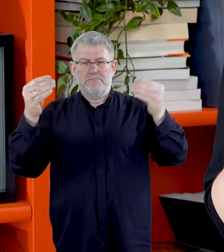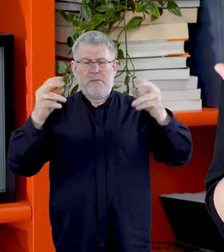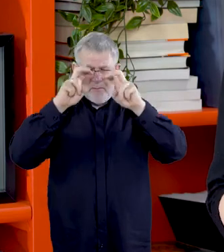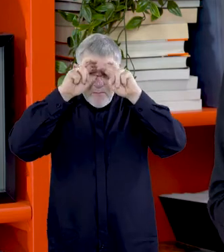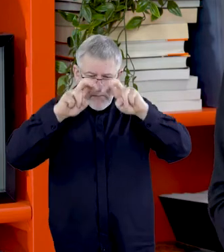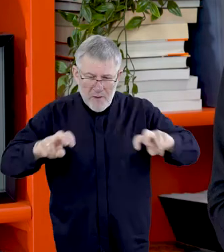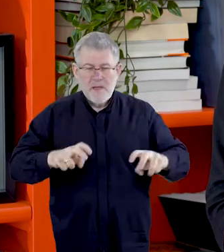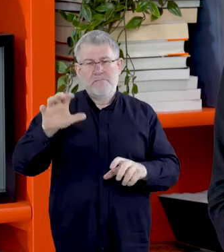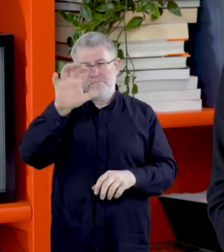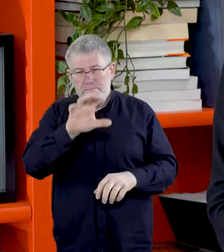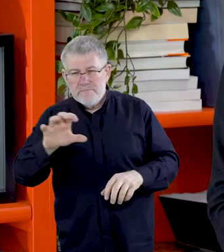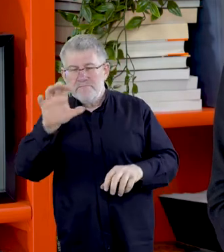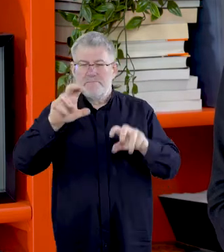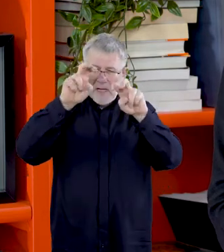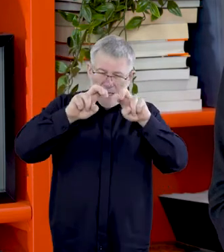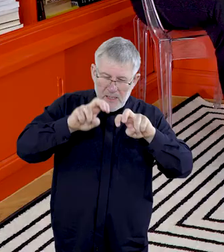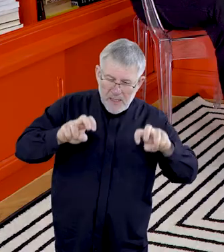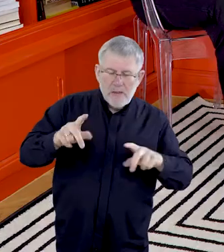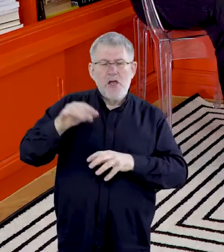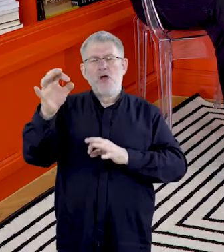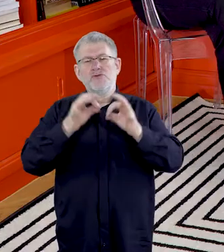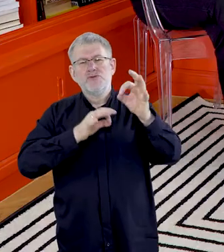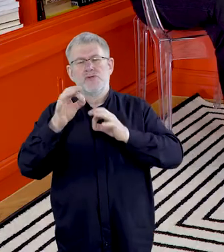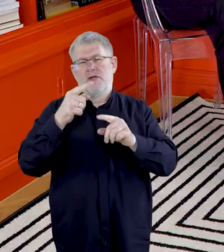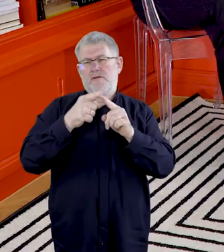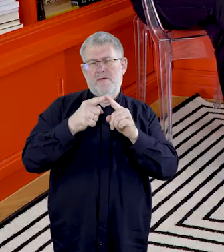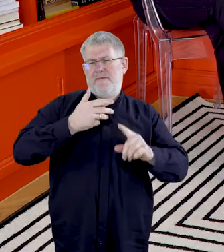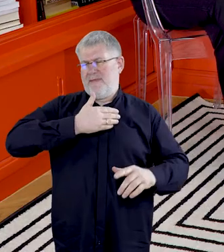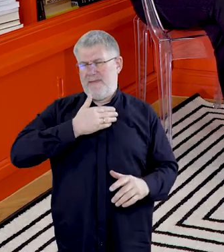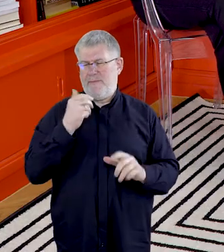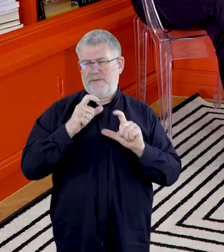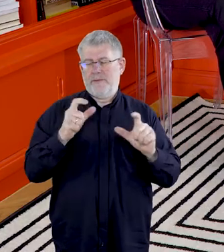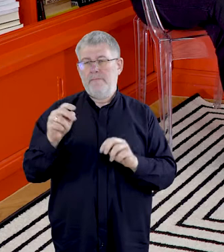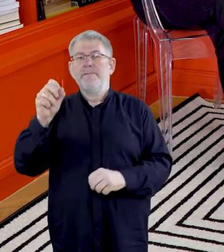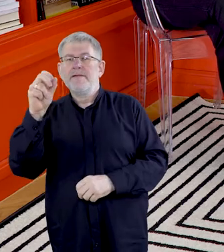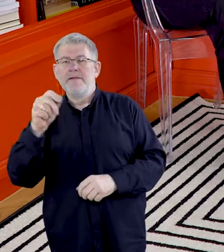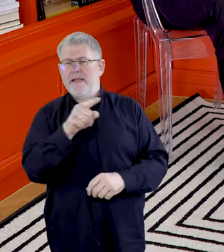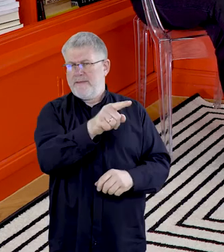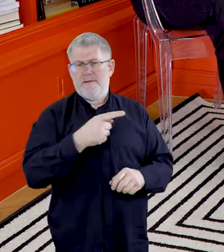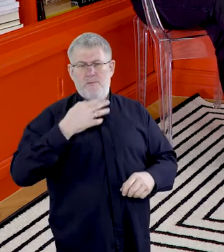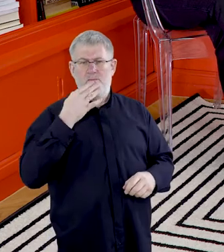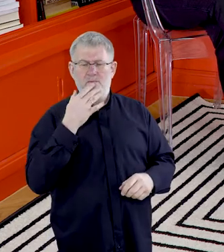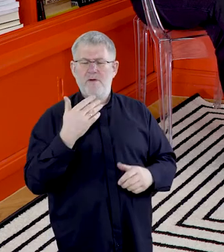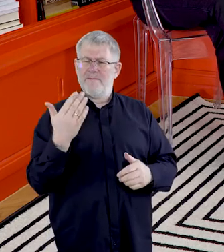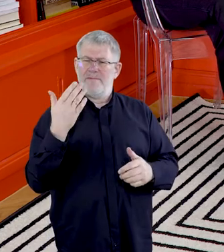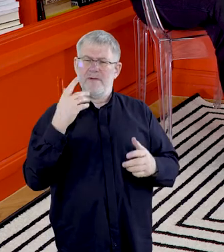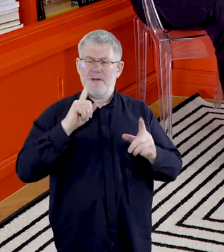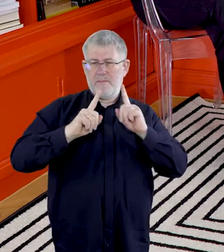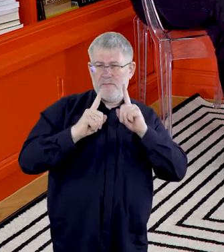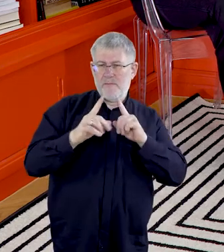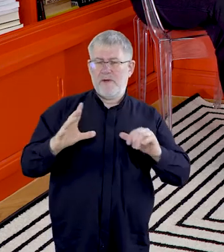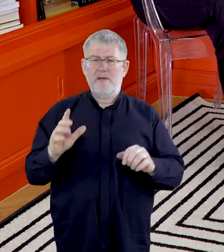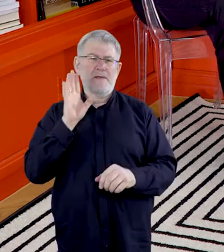badane, oglądane, tak, wiadomo, że to jest taka historia, tutaj teraz nie mamy czasu to na ale to... tak, ale sama mówiłaś wcześniej, jak rozmawiałyśmy, że tak